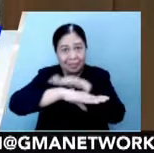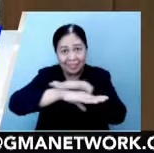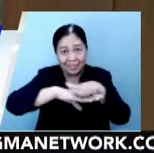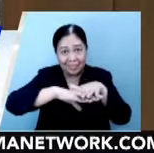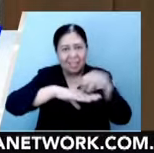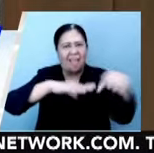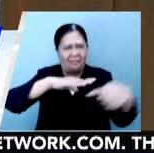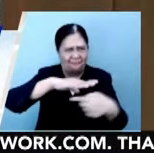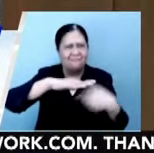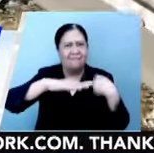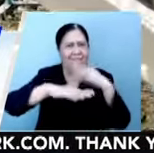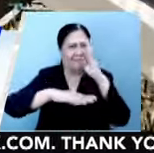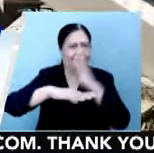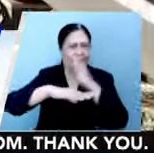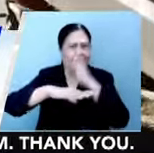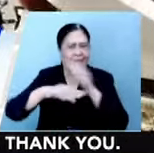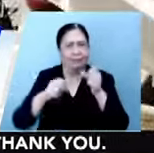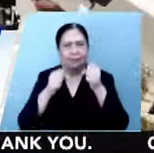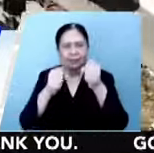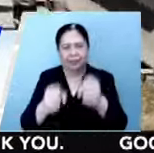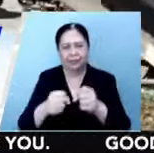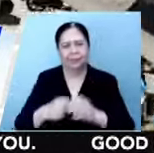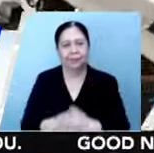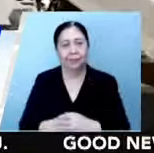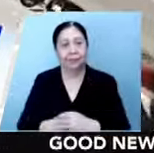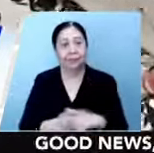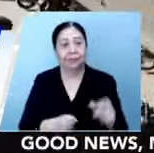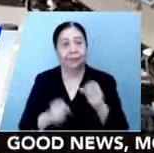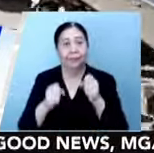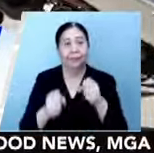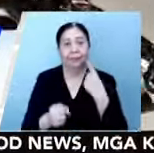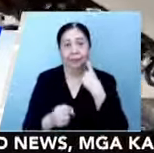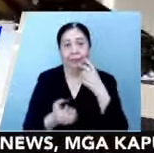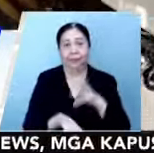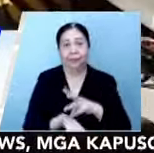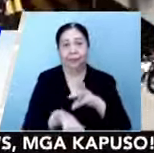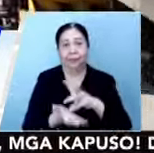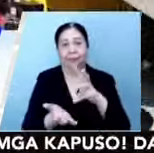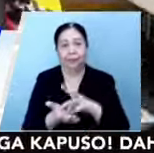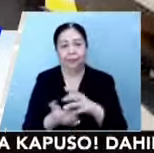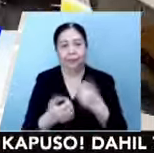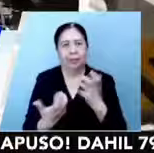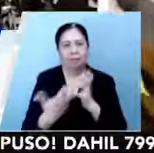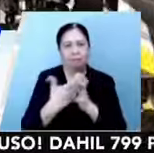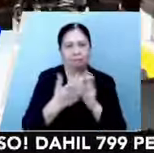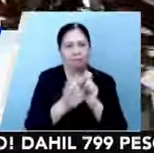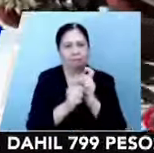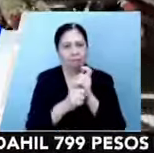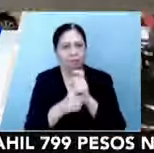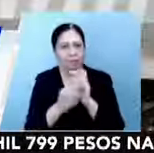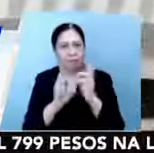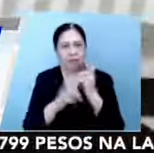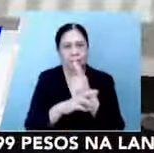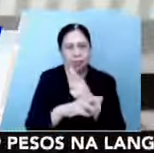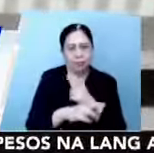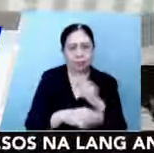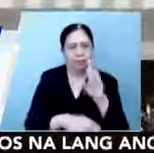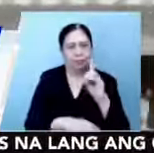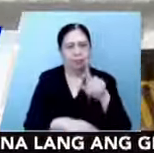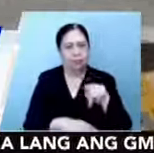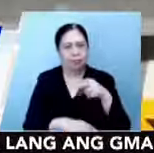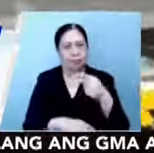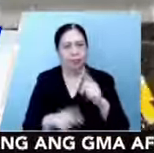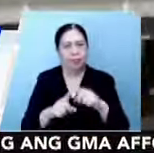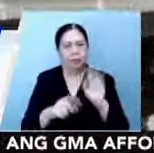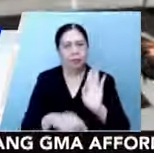diferensya na po yung ating mga daan. Bukod sa mga kalsadang nabanggit, may mga retrofitting at pagsasaayos din gagawin ng DPWH sa ilang flyover